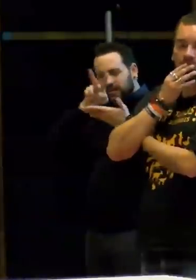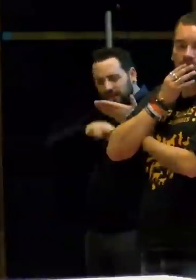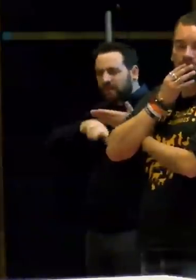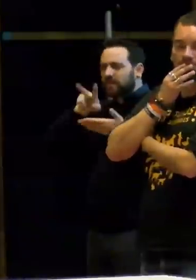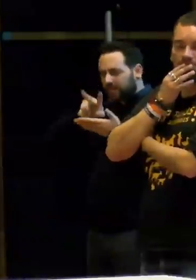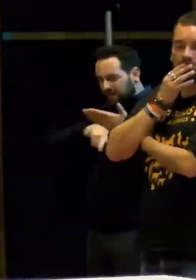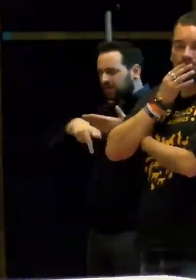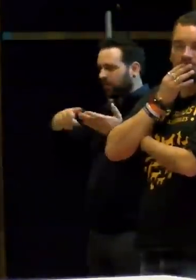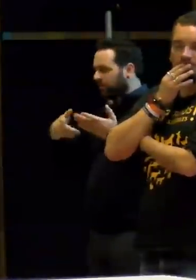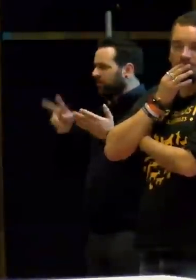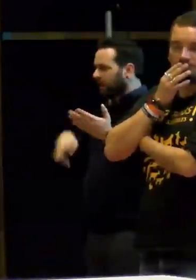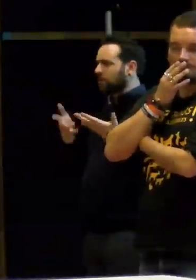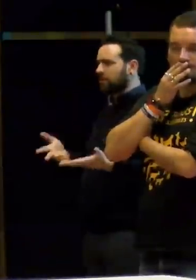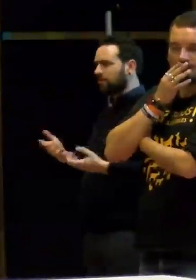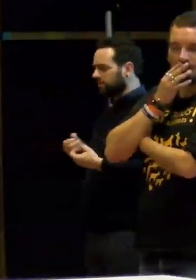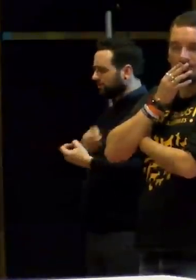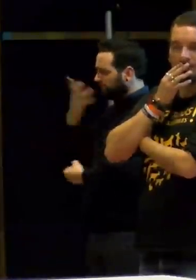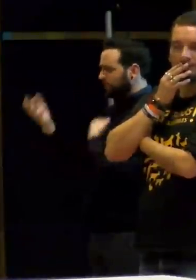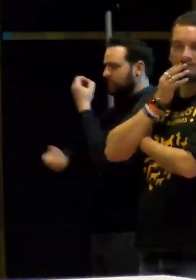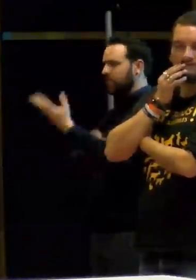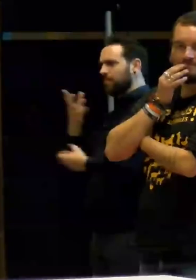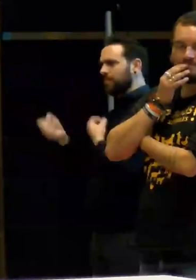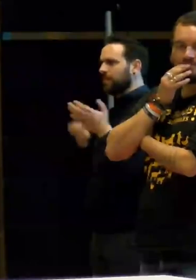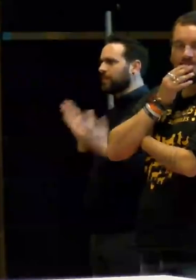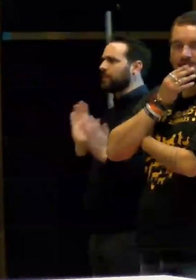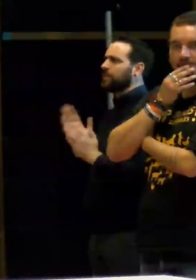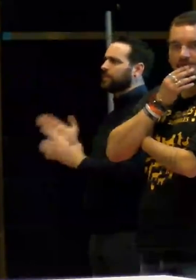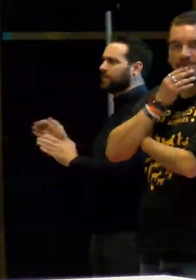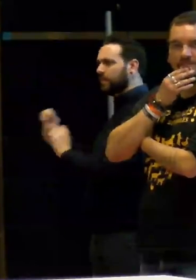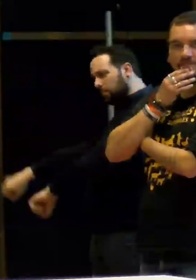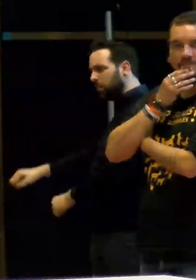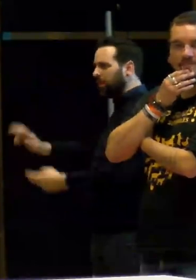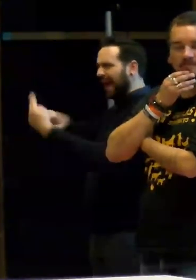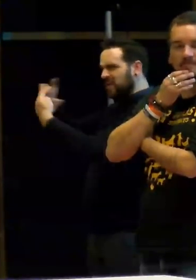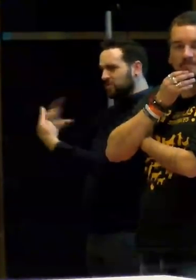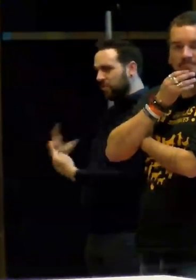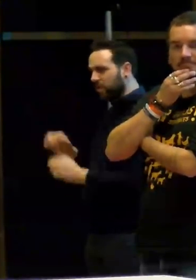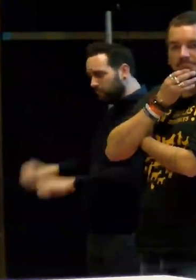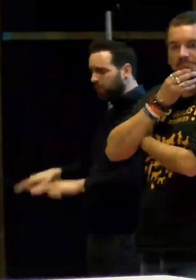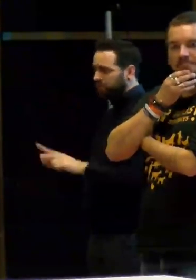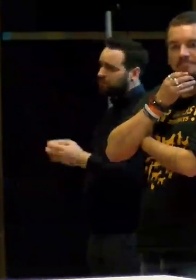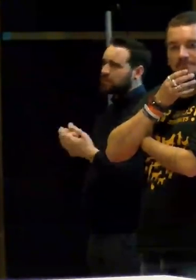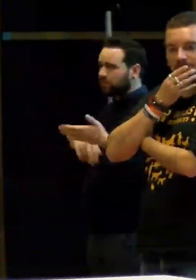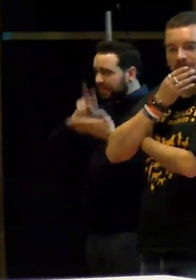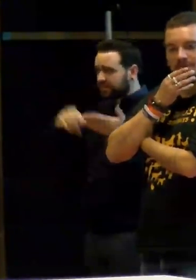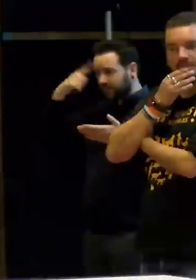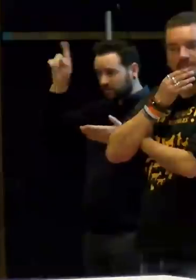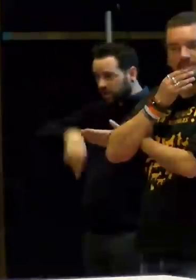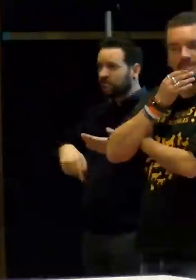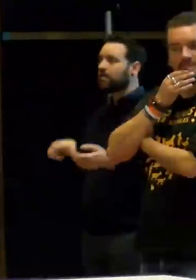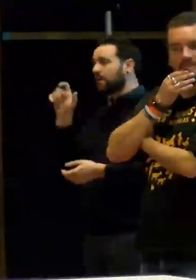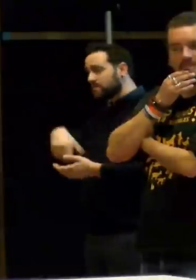gagné beaucoup de temps à lire d'autres, des penseurs, des auteurs, des philosophes, etc.